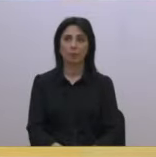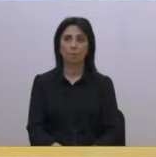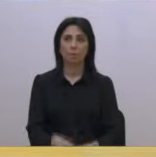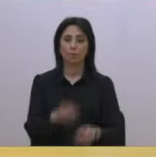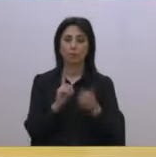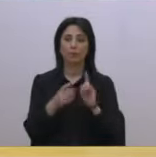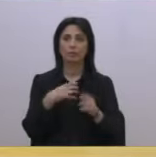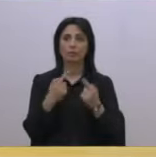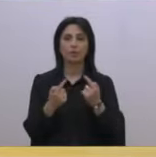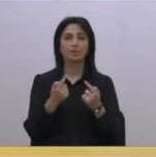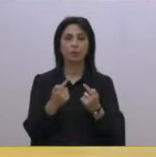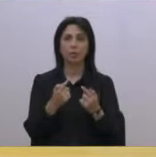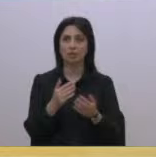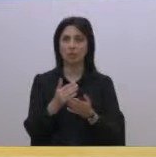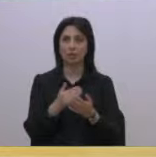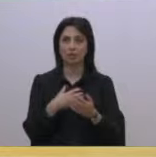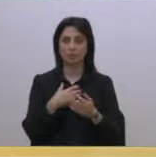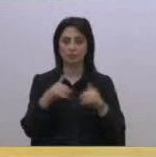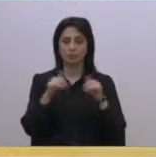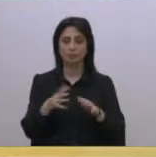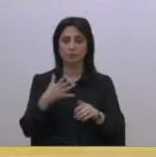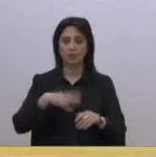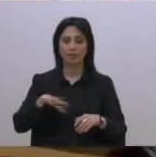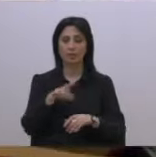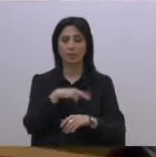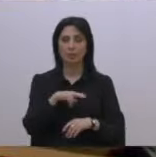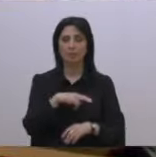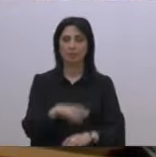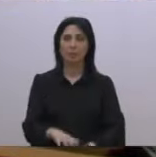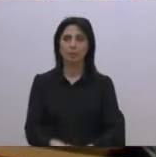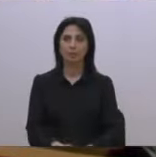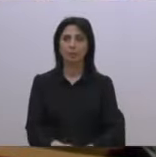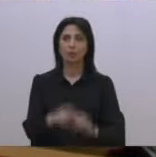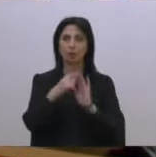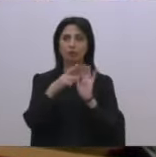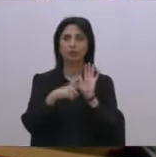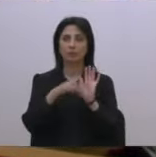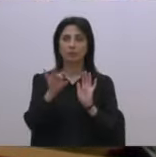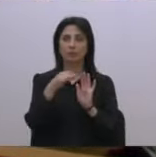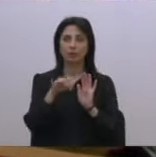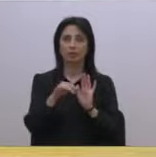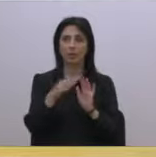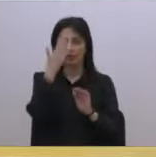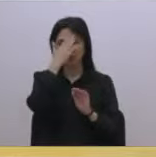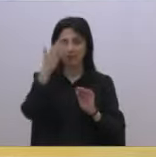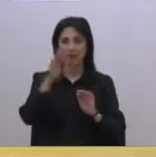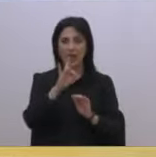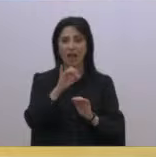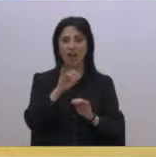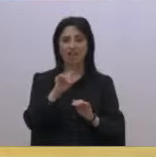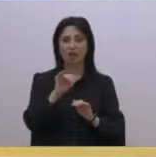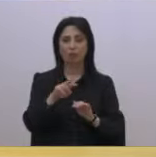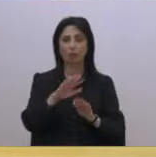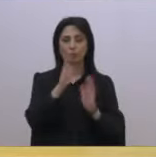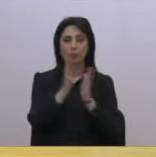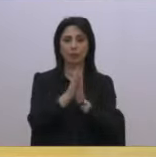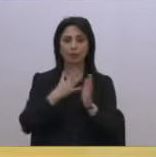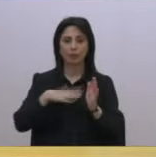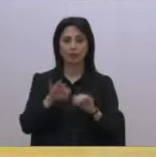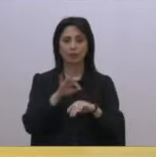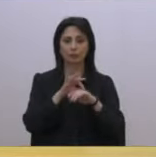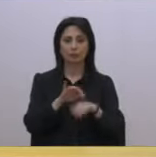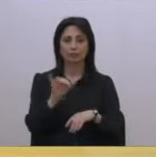ნამდვილად მნიშვნელოვანი გადაწყვეტილება მიიღო საქართველოს პარლამენტმა 17 მაისს, ის სახალხო რეფერენდუმი, რომელიც მთლიანად საქართველოში